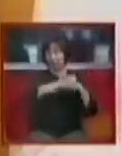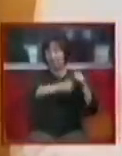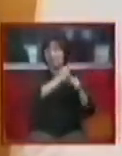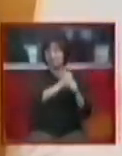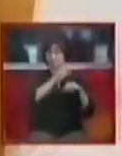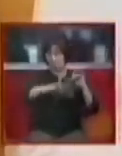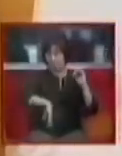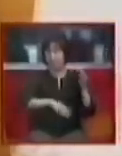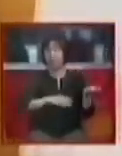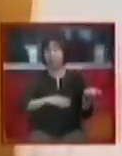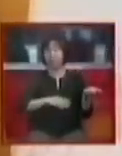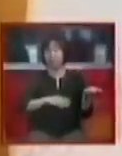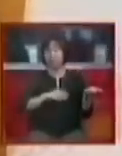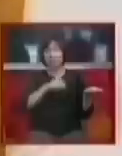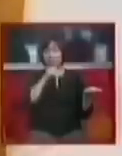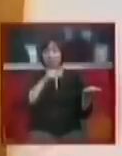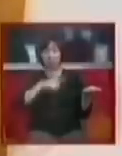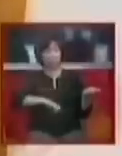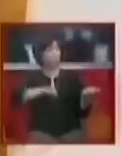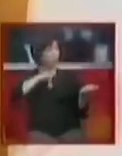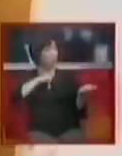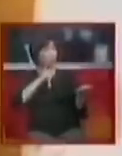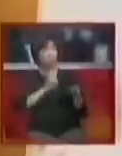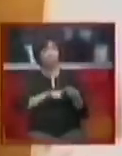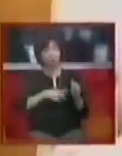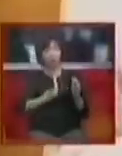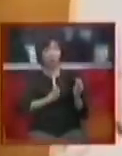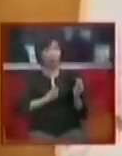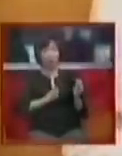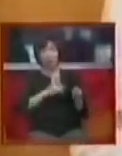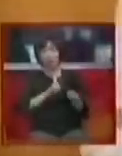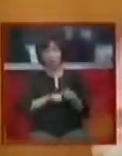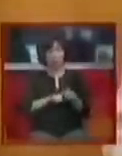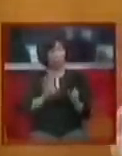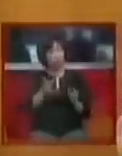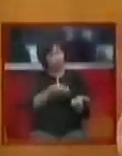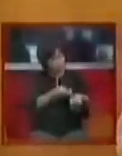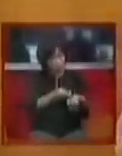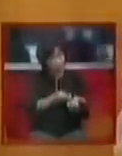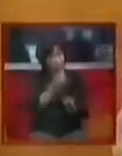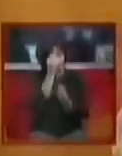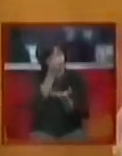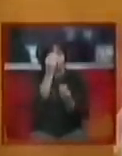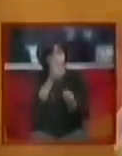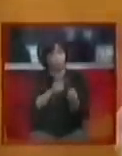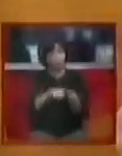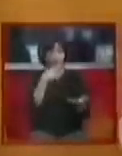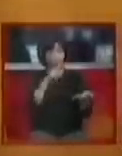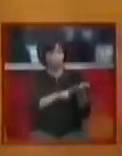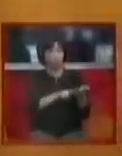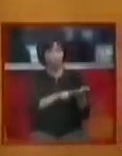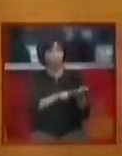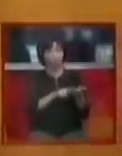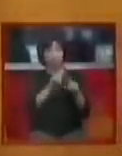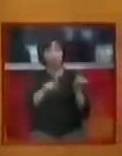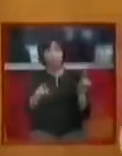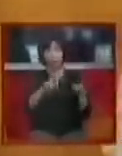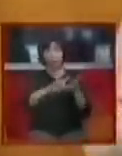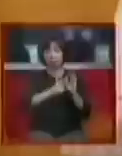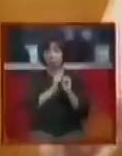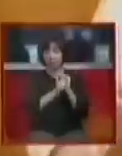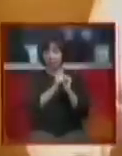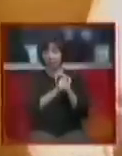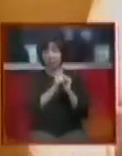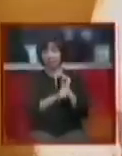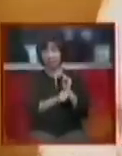taon. Hindi po tayo nagtataas ng mangko. Nagsasabi lang po tayo ng totoo. Pero hindi